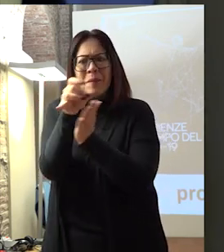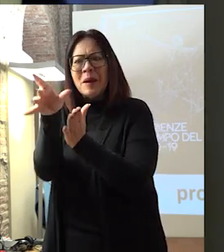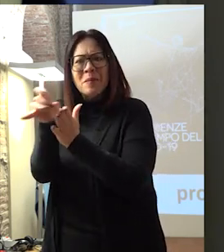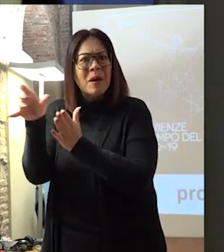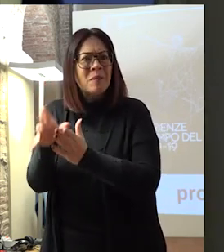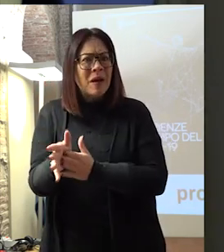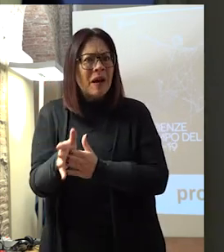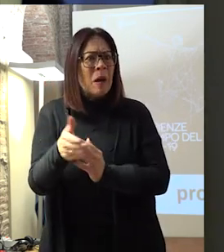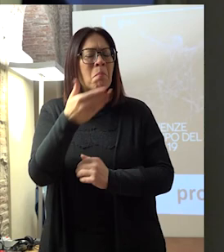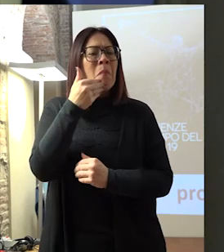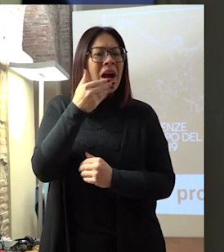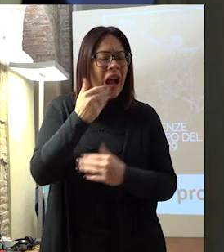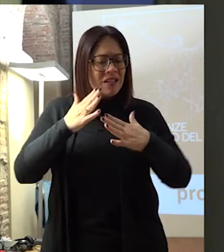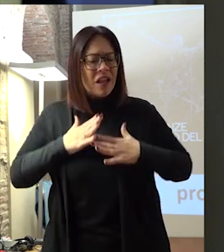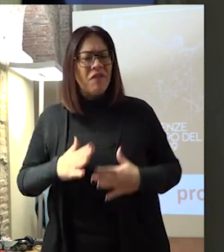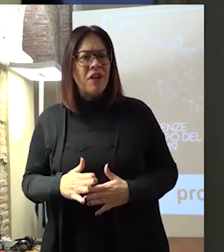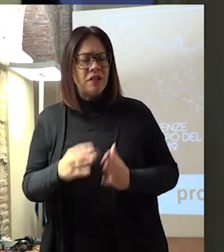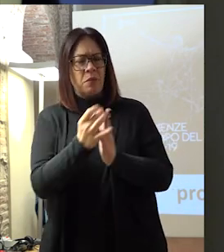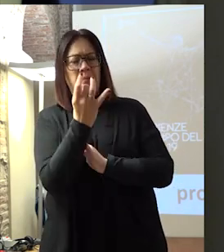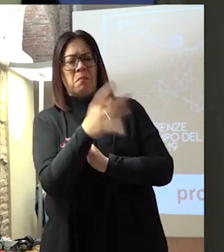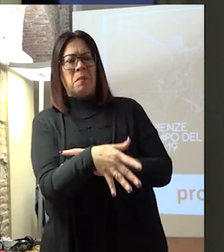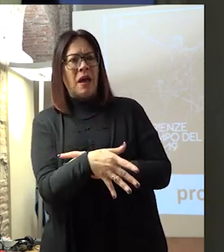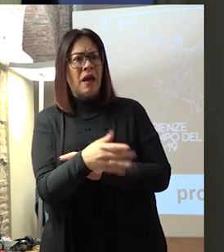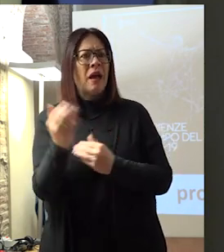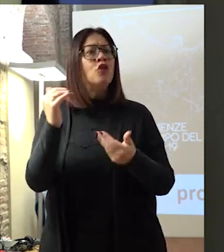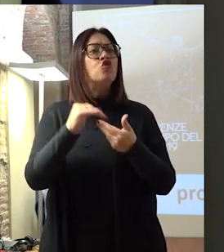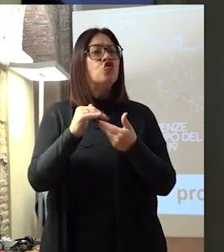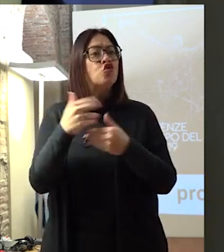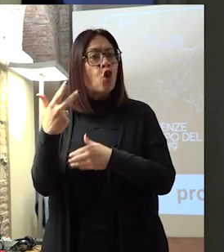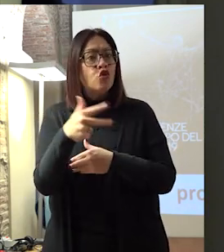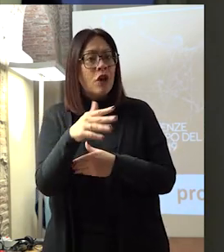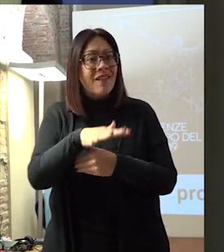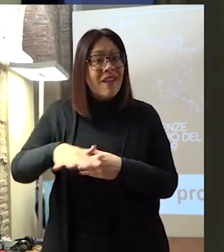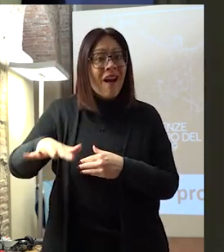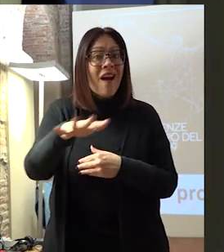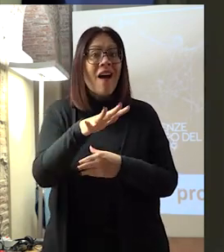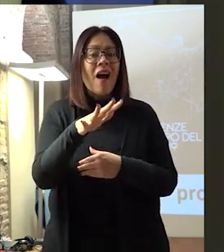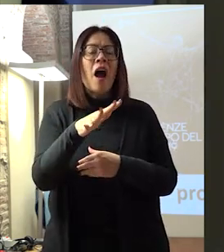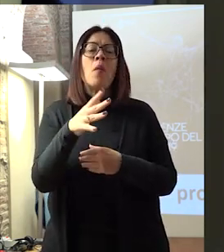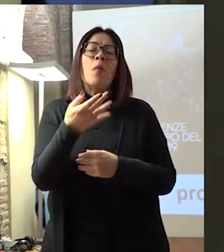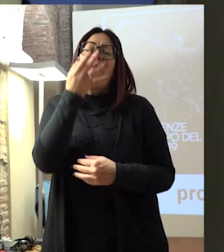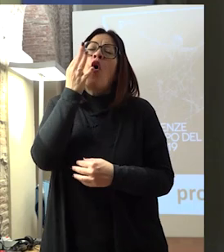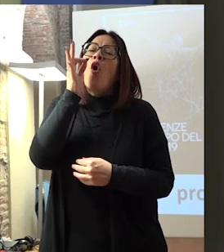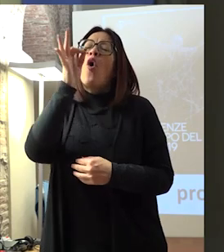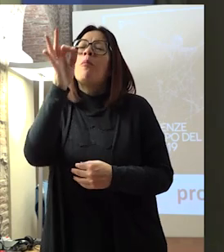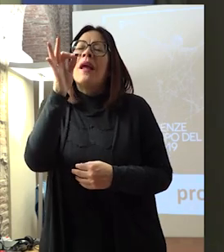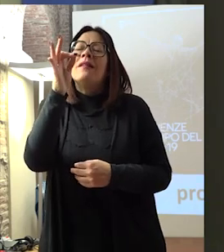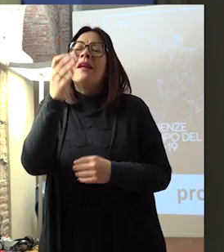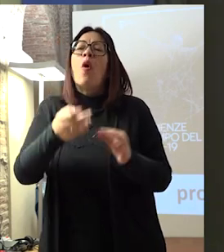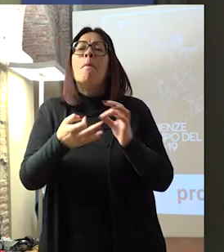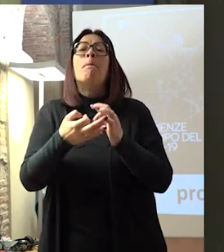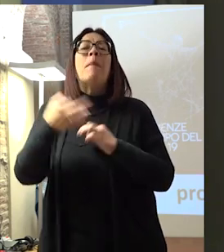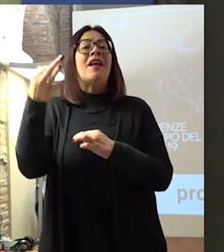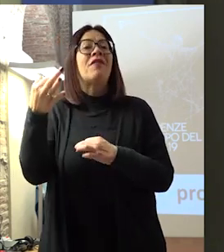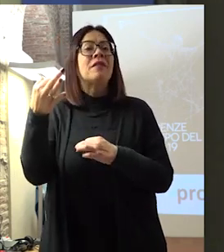insufficienze fisiche. Una società che ha mirato a questo ideale di perfezione e di efficienza fisica è